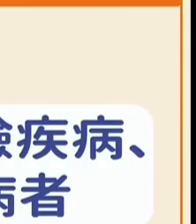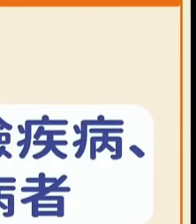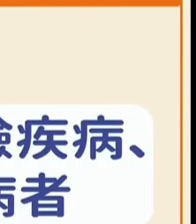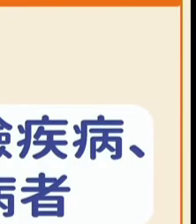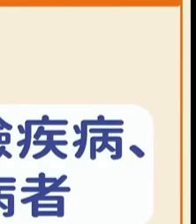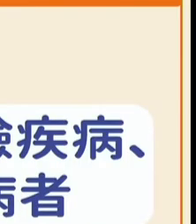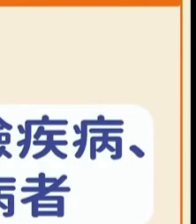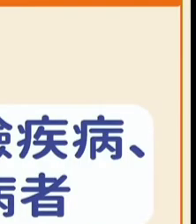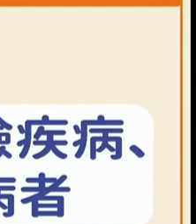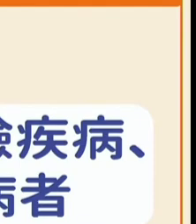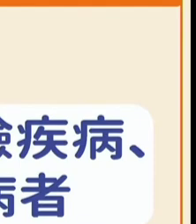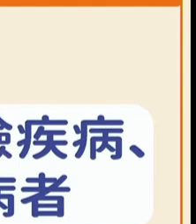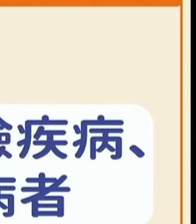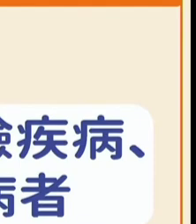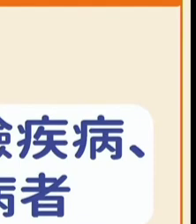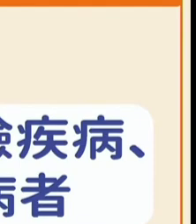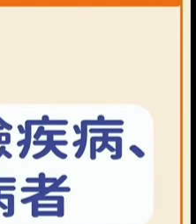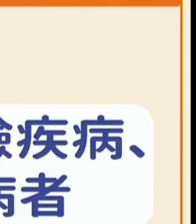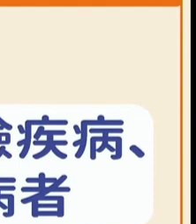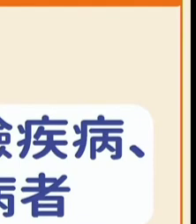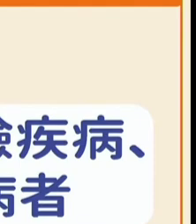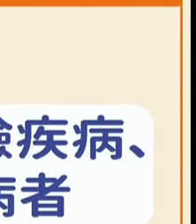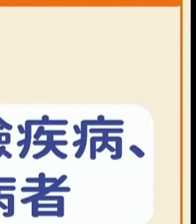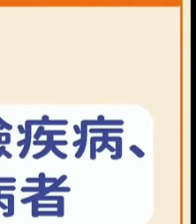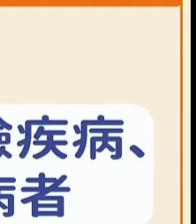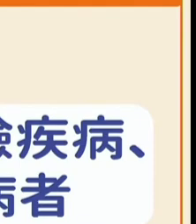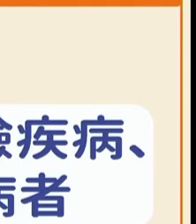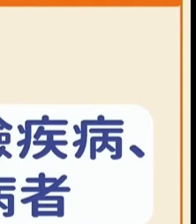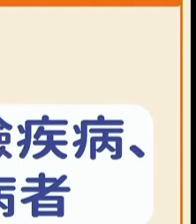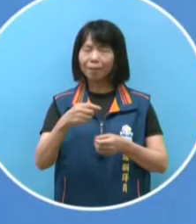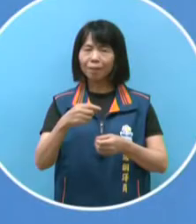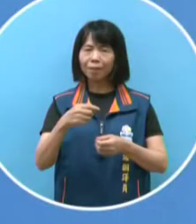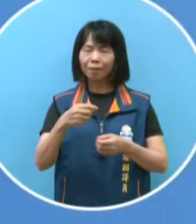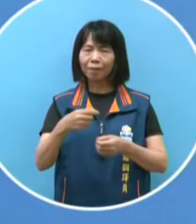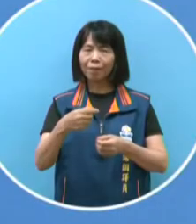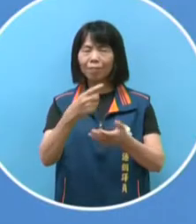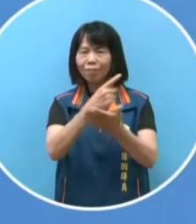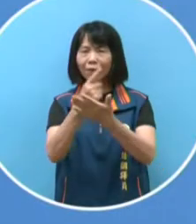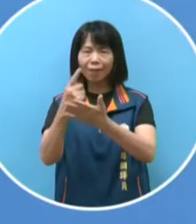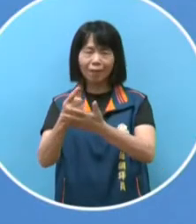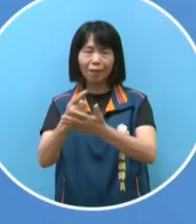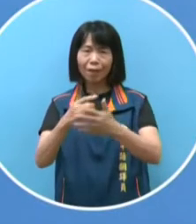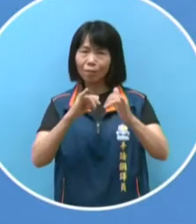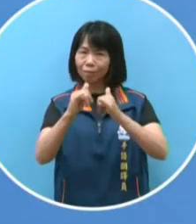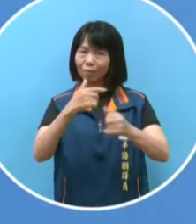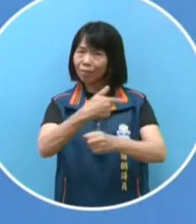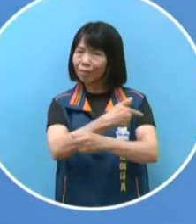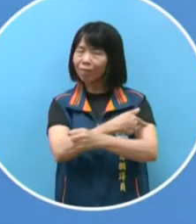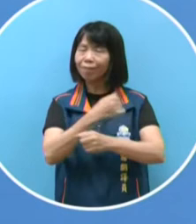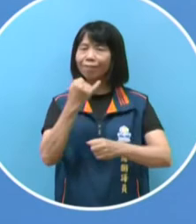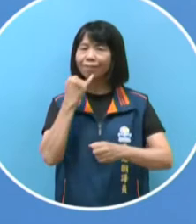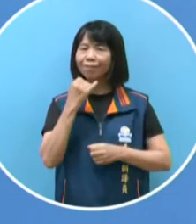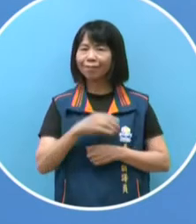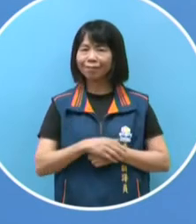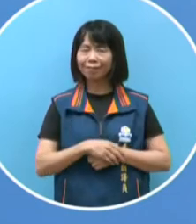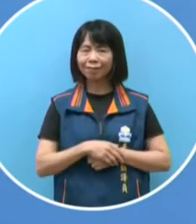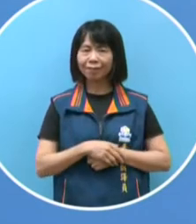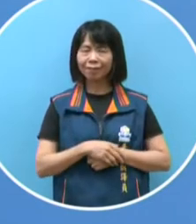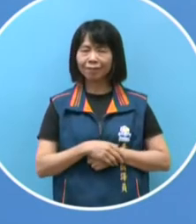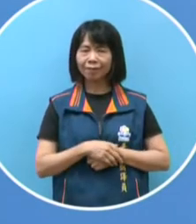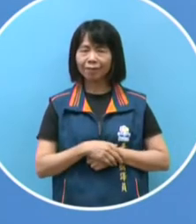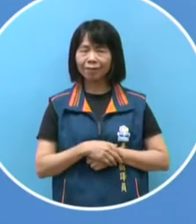疫苗能够顺利的这个往这个顺利的能够打在我们的国人身上，因此呢，在这